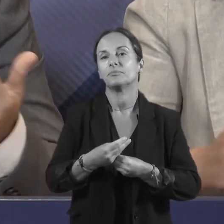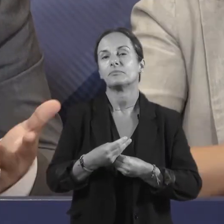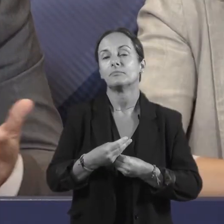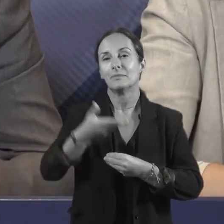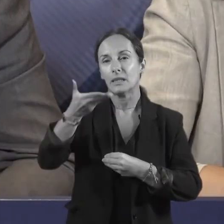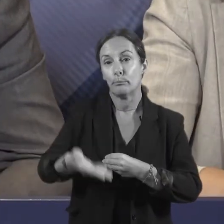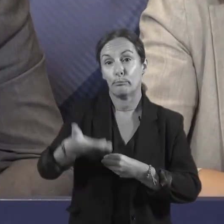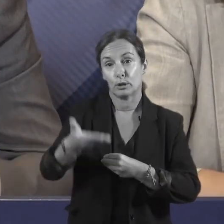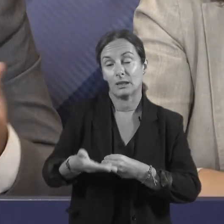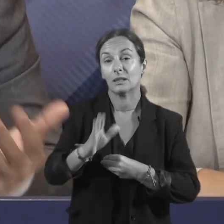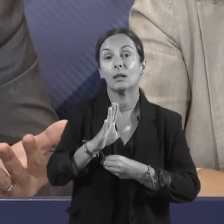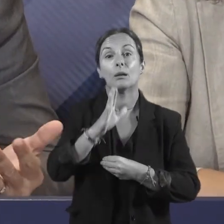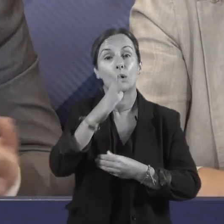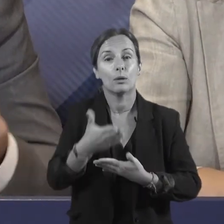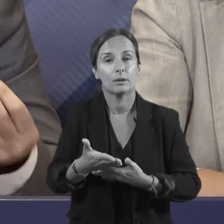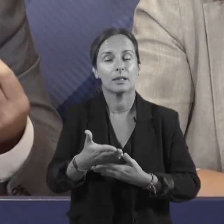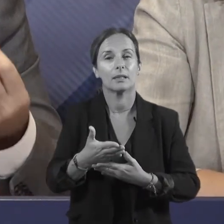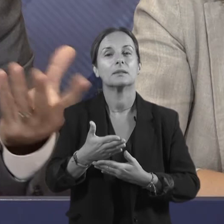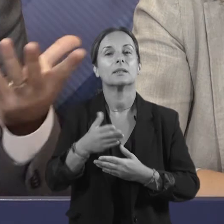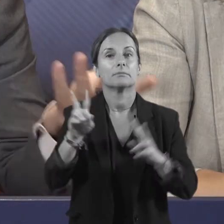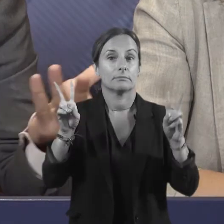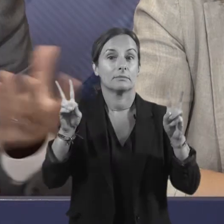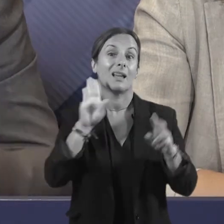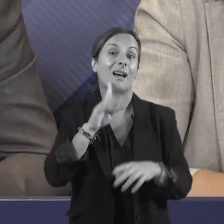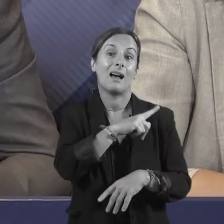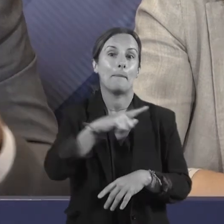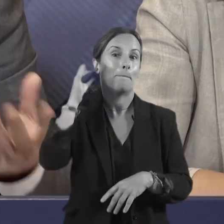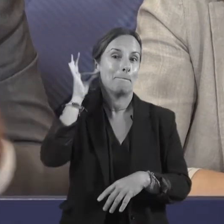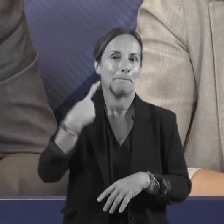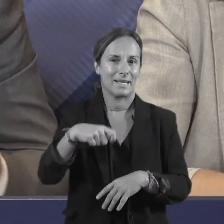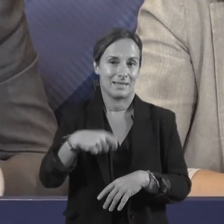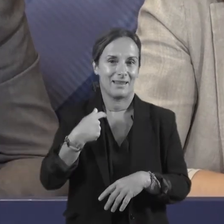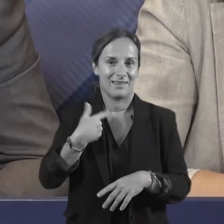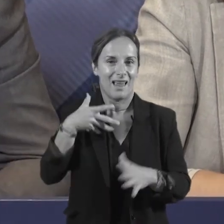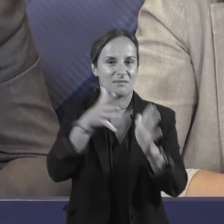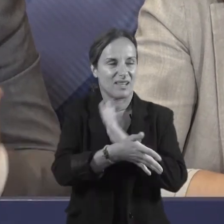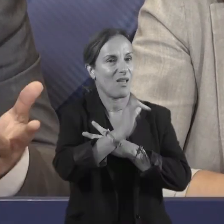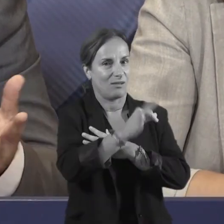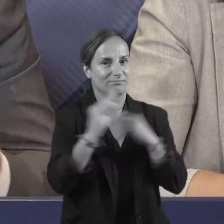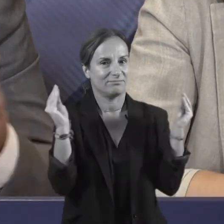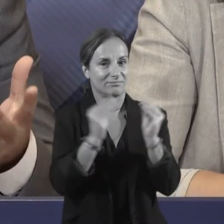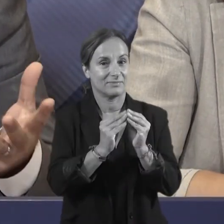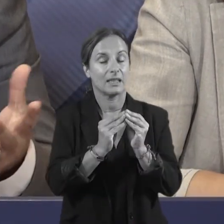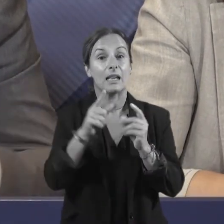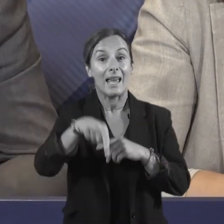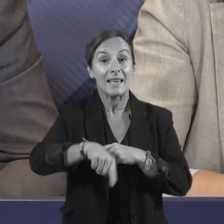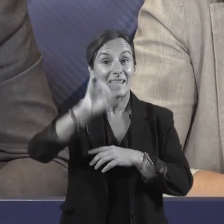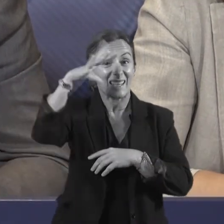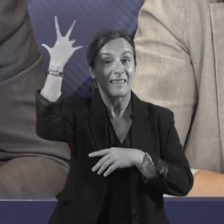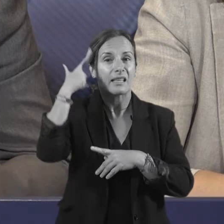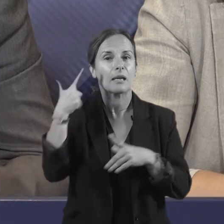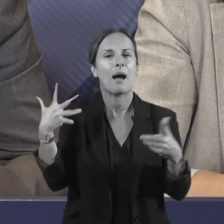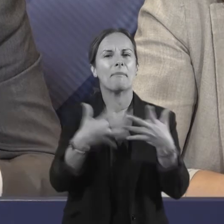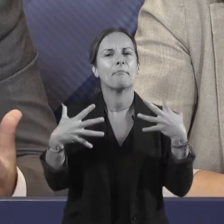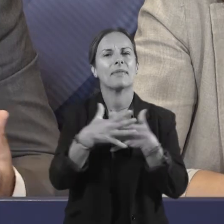és important perquè té molt a veure d'una qüestió que ha comentat la presidenta, aquesta iniciativa público-privada, és cert que Vida Travel Brand